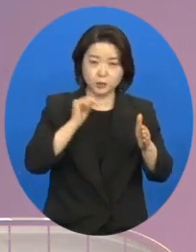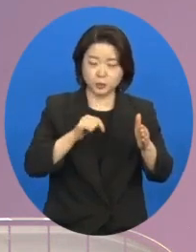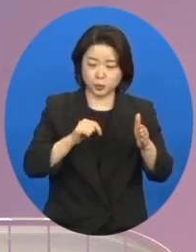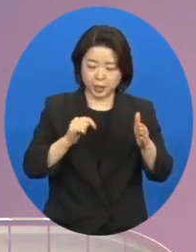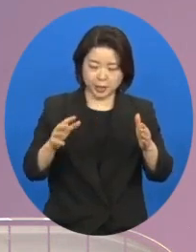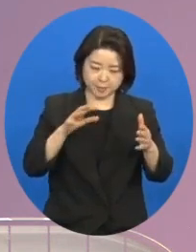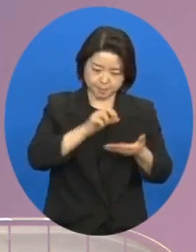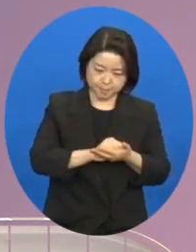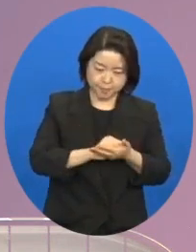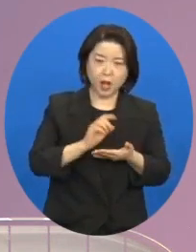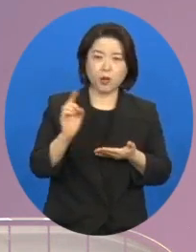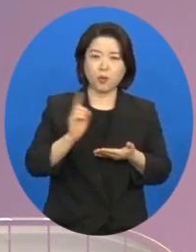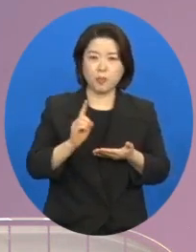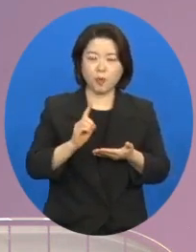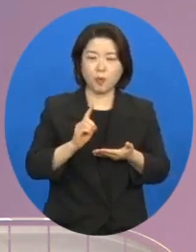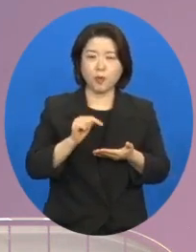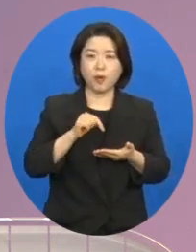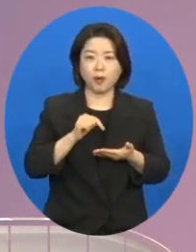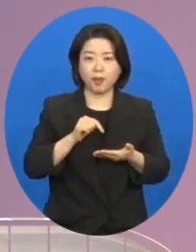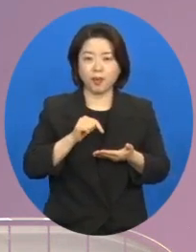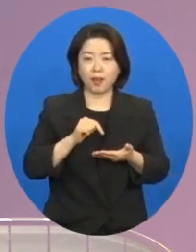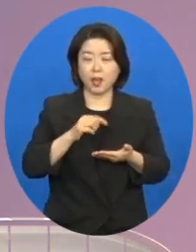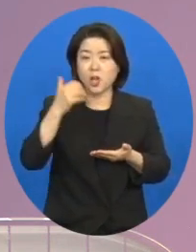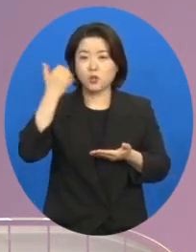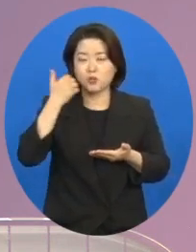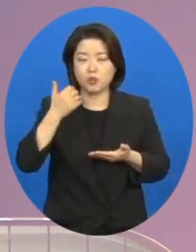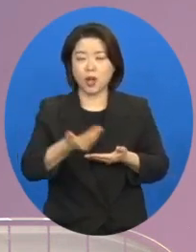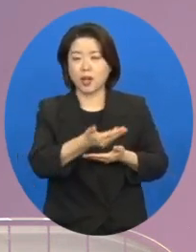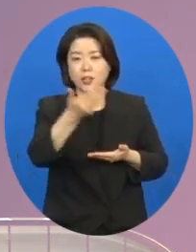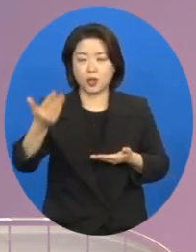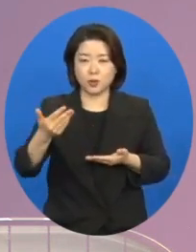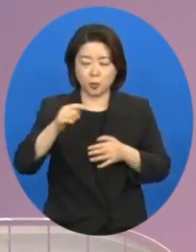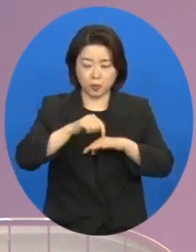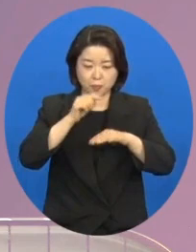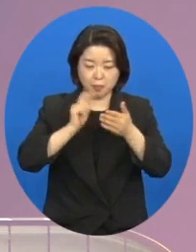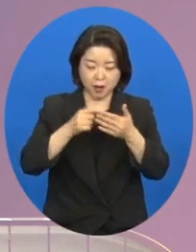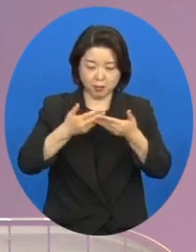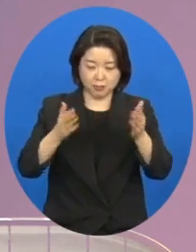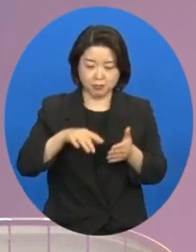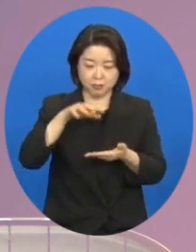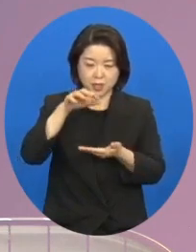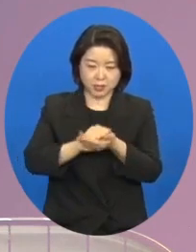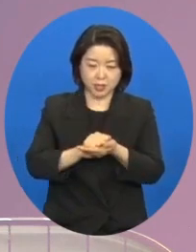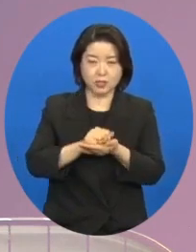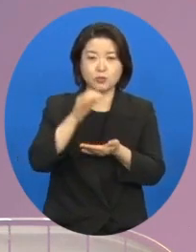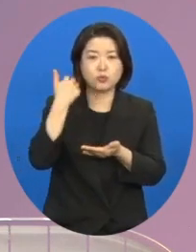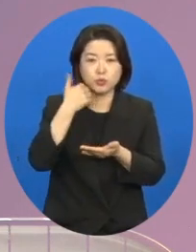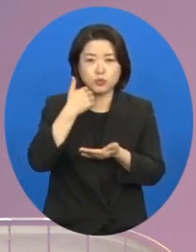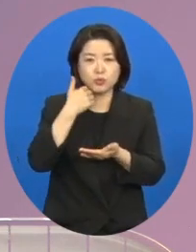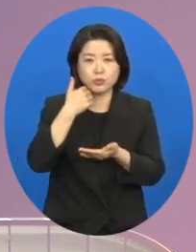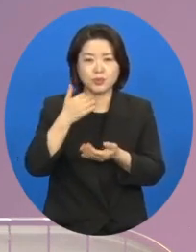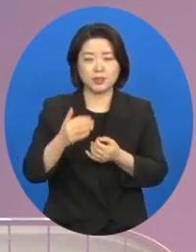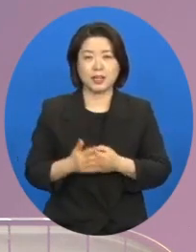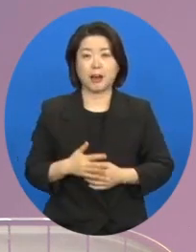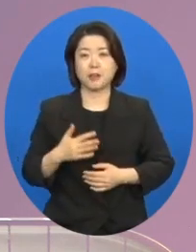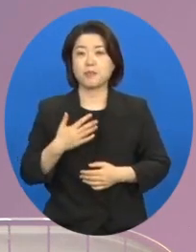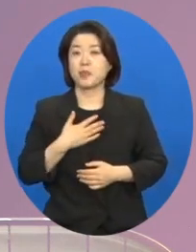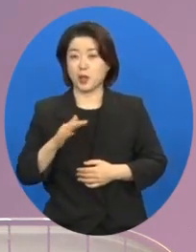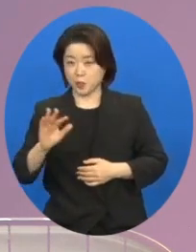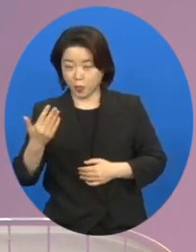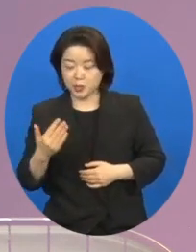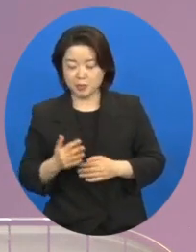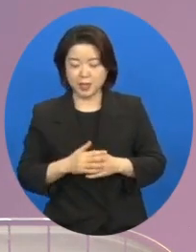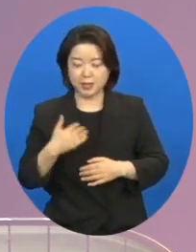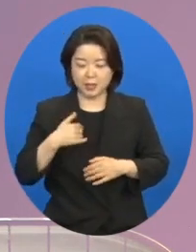있는 것은 무엇이죠? 누가 여러분들의 마음을 사로잡고 있습니까? 요즘에는 우리 마음에 무엇이 있는지